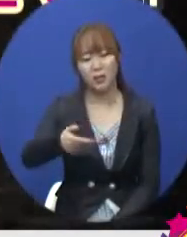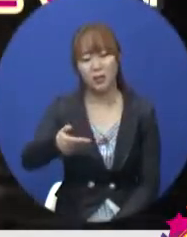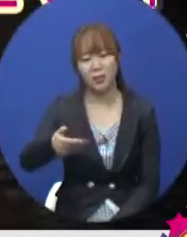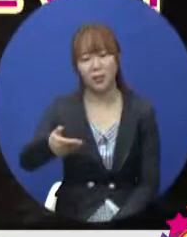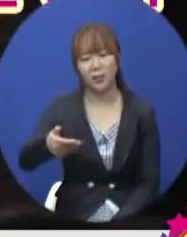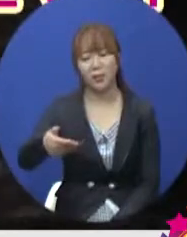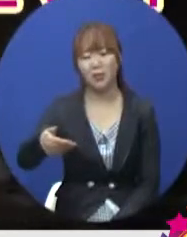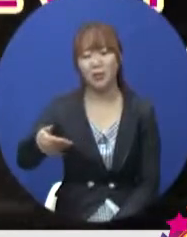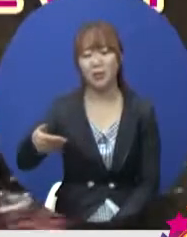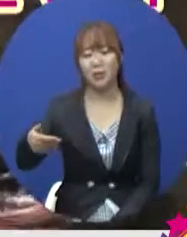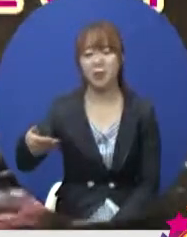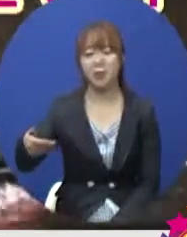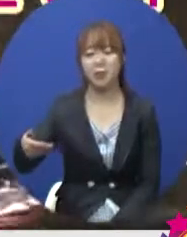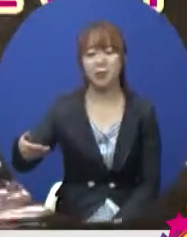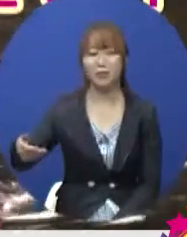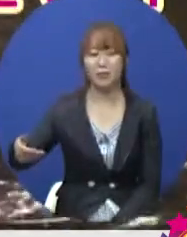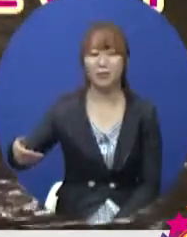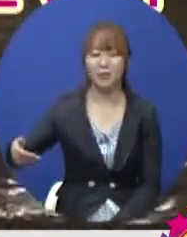임진강아